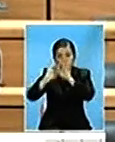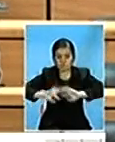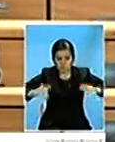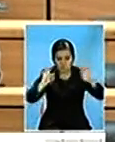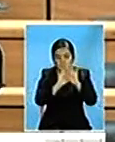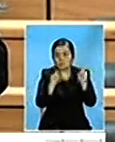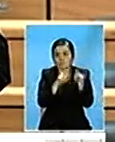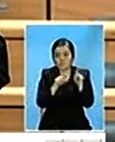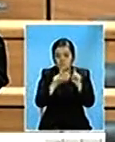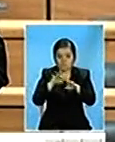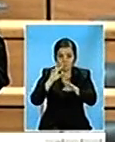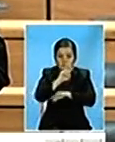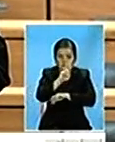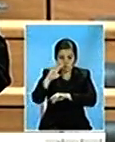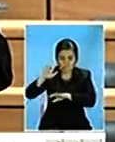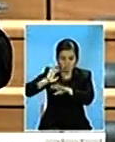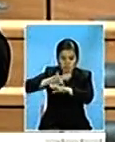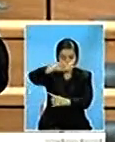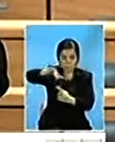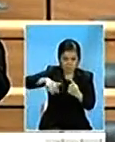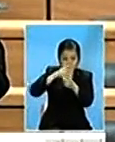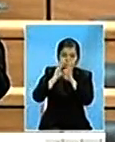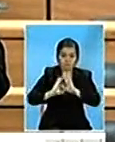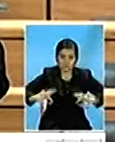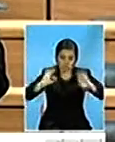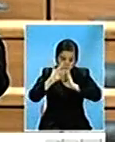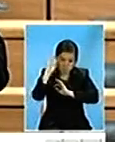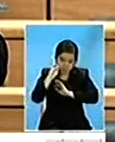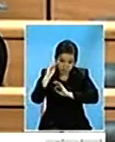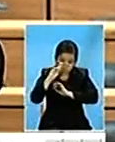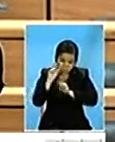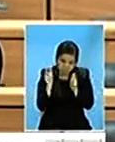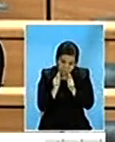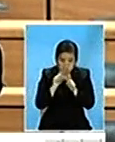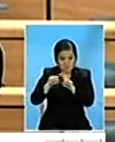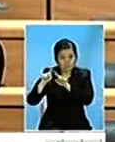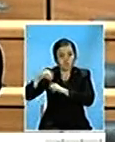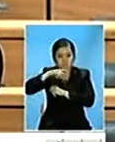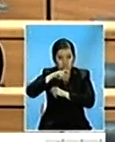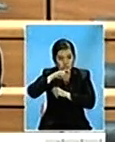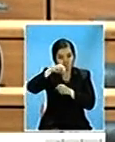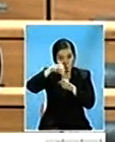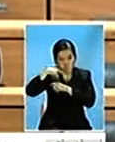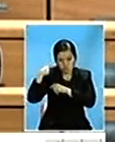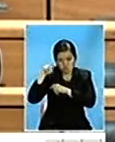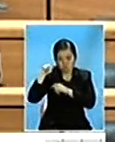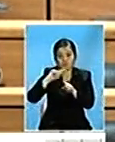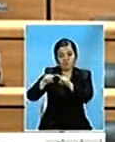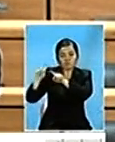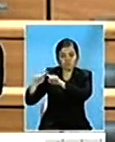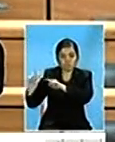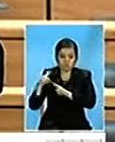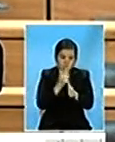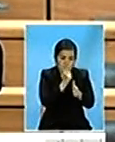บในทางนิเวศวิทยามีสิ่งมีชีวิตอยู่มากมายและสิ่งมีชีวิตเหล่านั้นเป็นประโยชน์ต่อมวลมนุษยชา